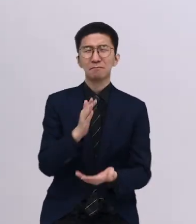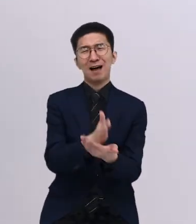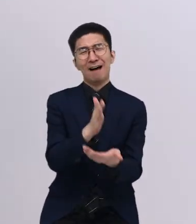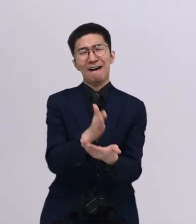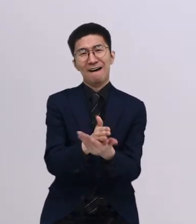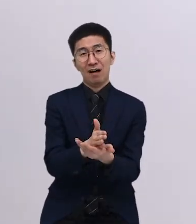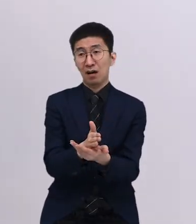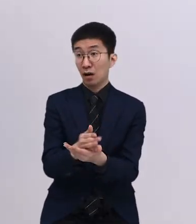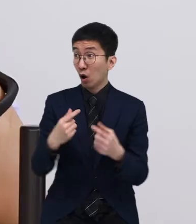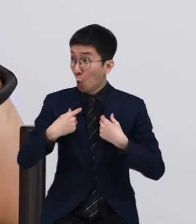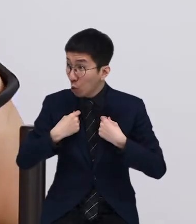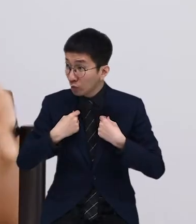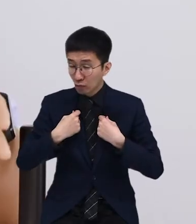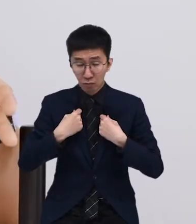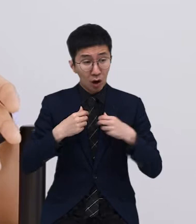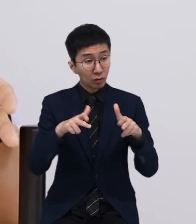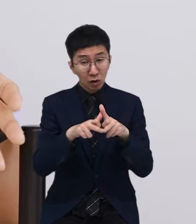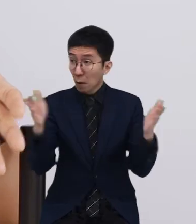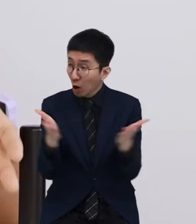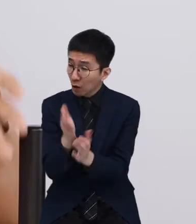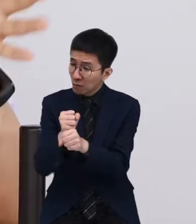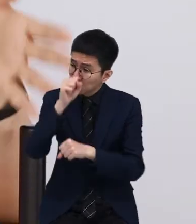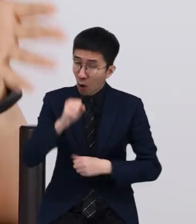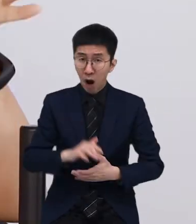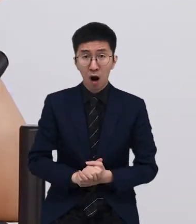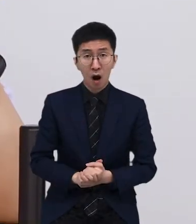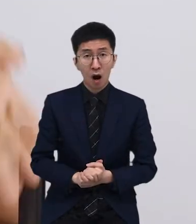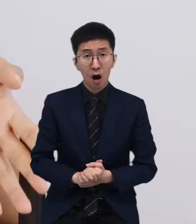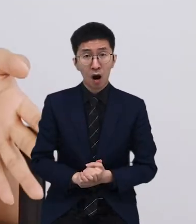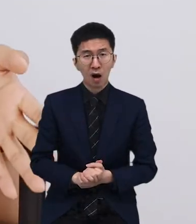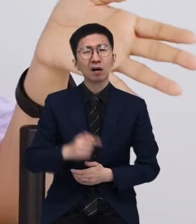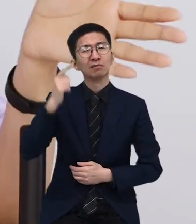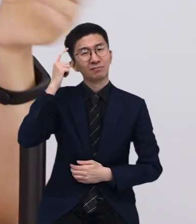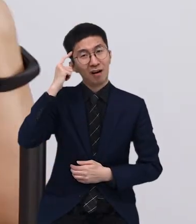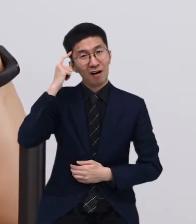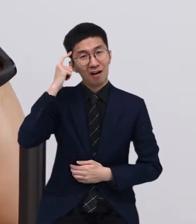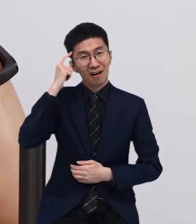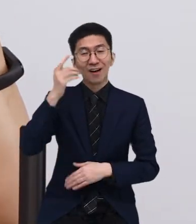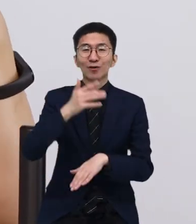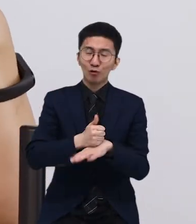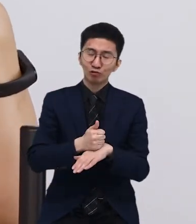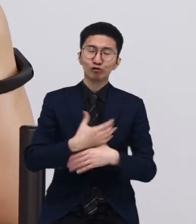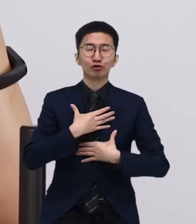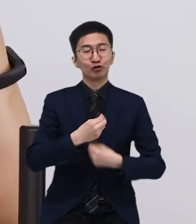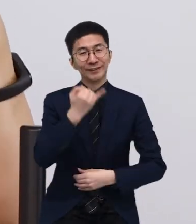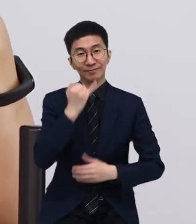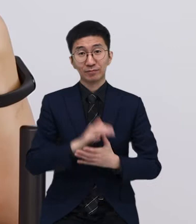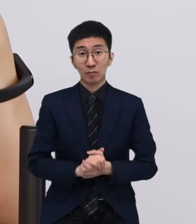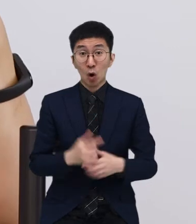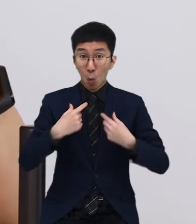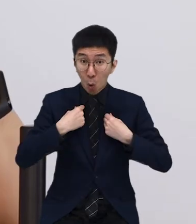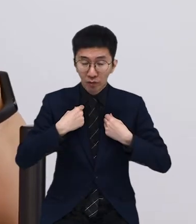몸을 탓하기 좀 십상인데 그럴 때 저는 이제 옷이 잘못됐다고 생각을 해요. 이렇게 생각하면은 제가 조금